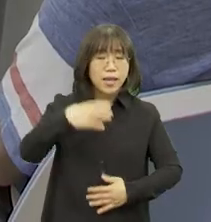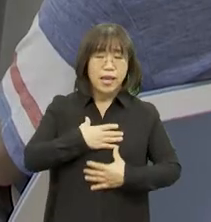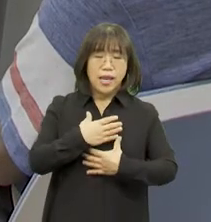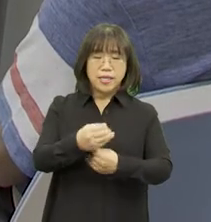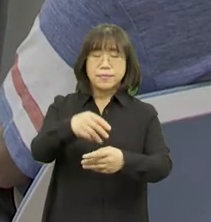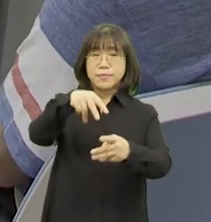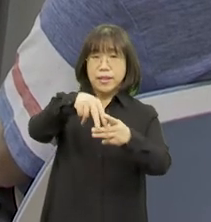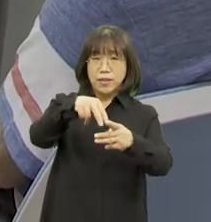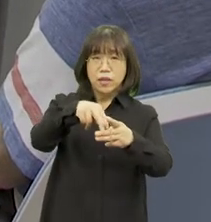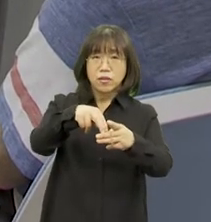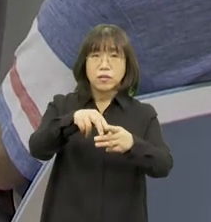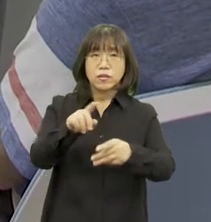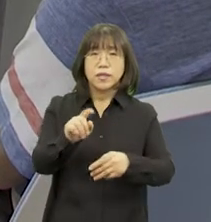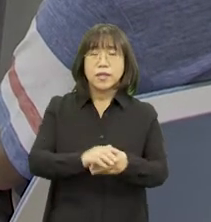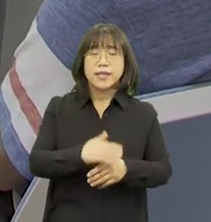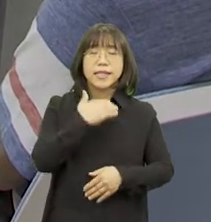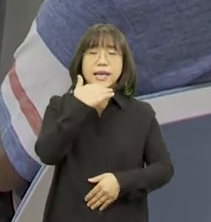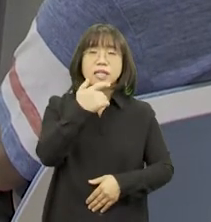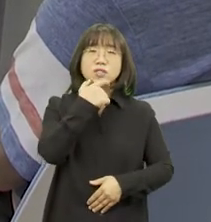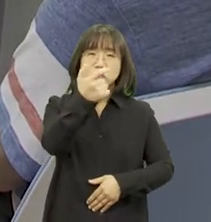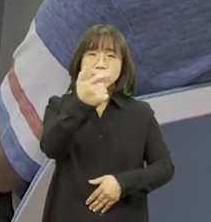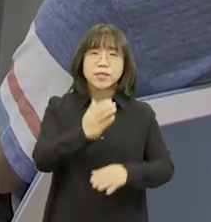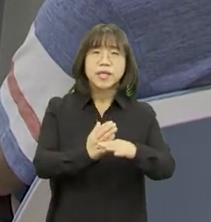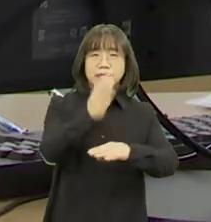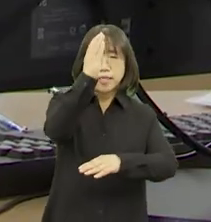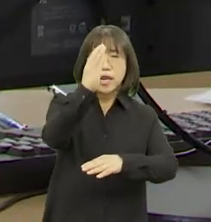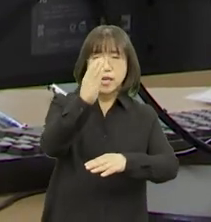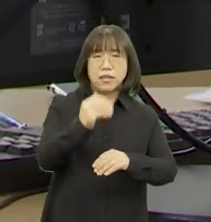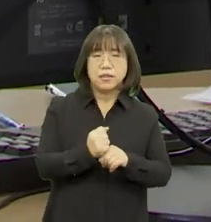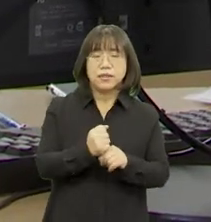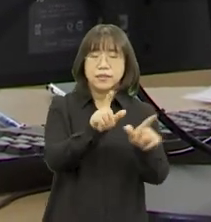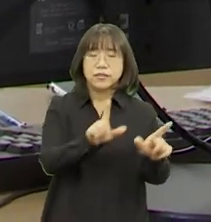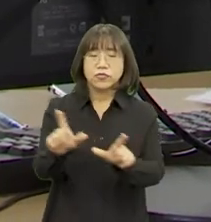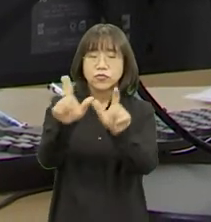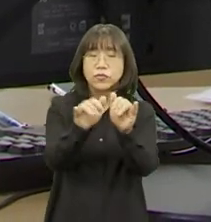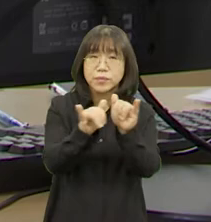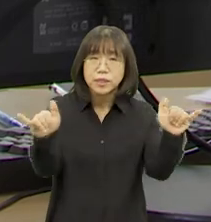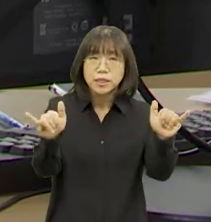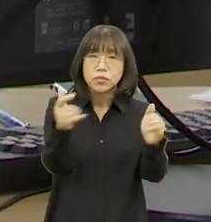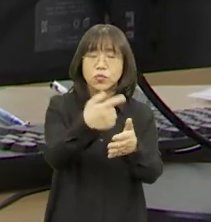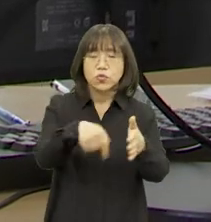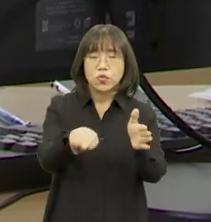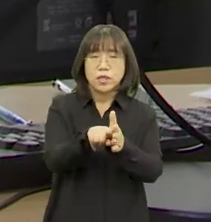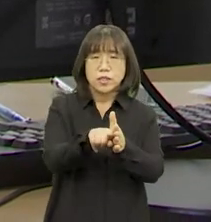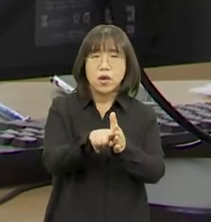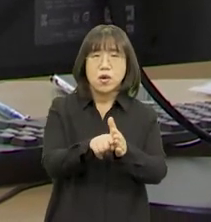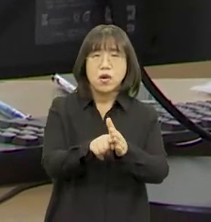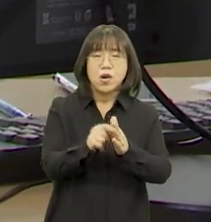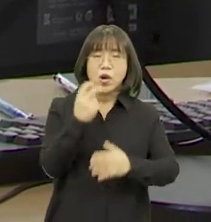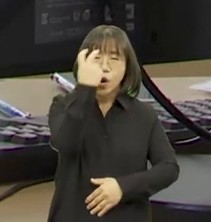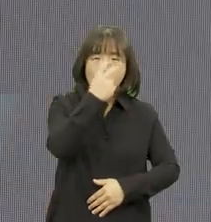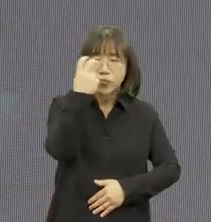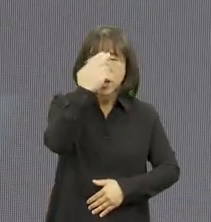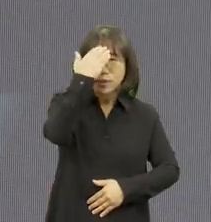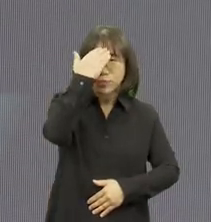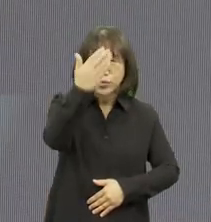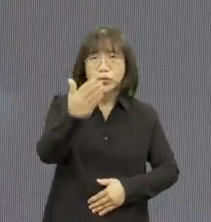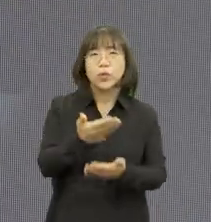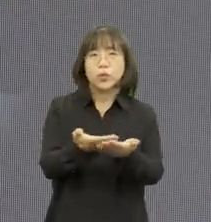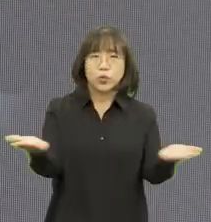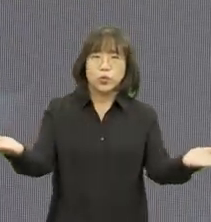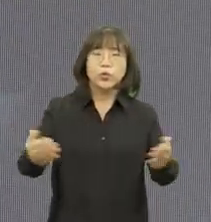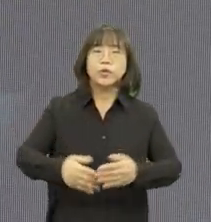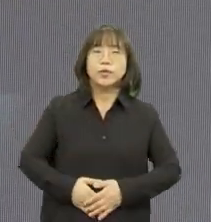환자를 등록해 관리하고 만 60세 이상의 지역 주민들을 대상으로 무료 조기 검진을 실시하고 있습니다